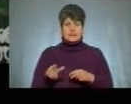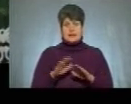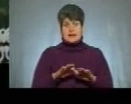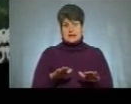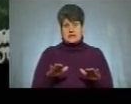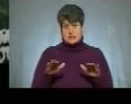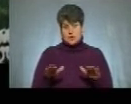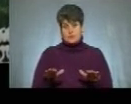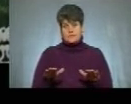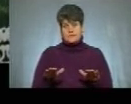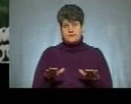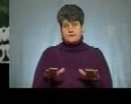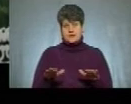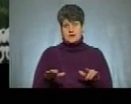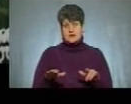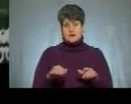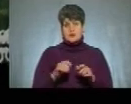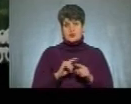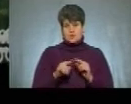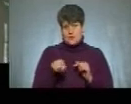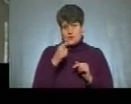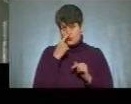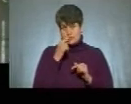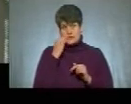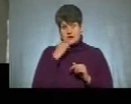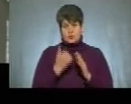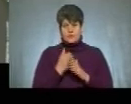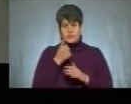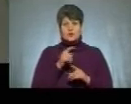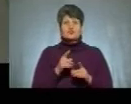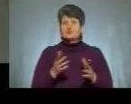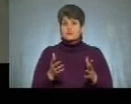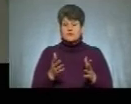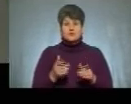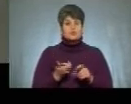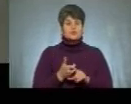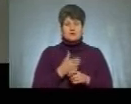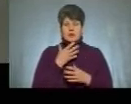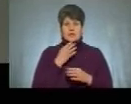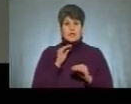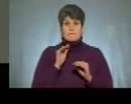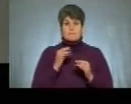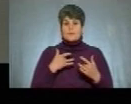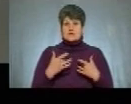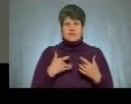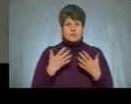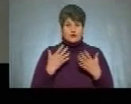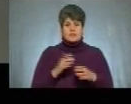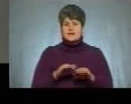діток. Якраз скоро старий Новий рік, чому б і ні? Дуже гарна постановка, діти дуже постаралися